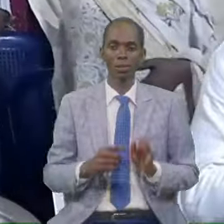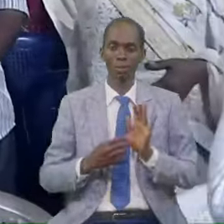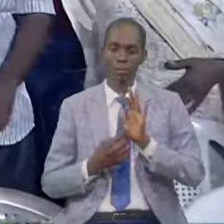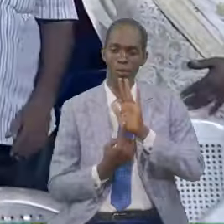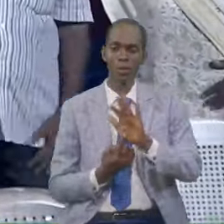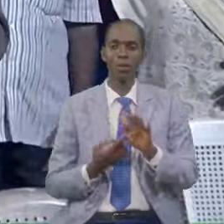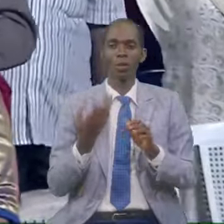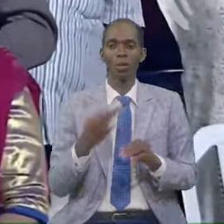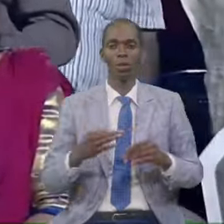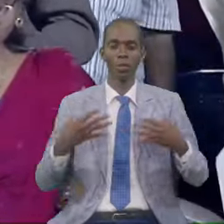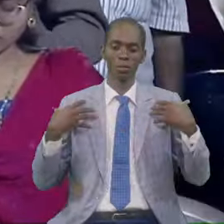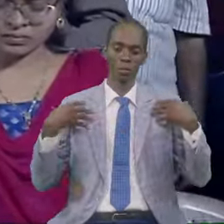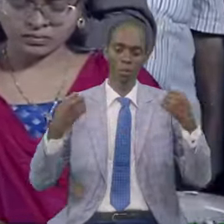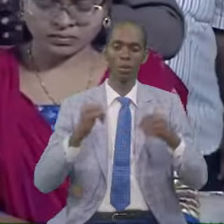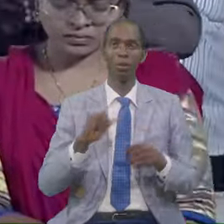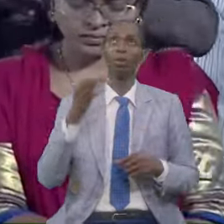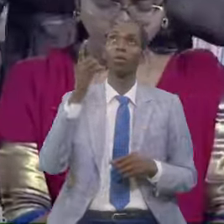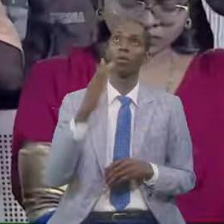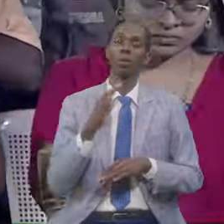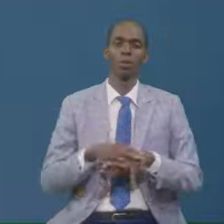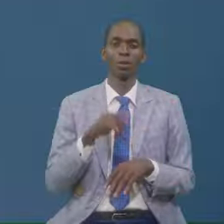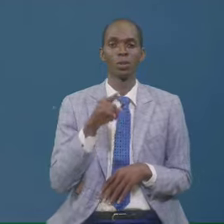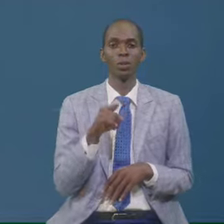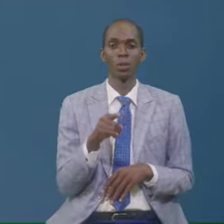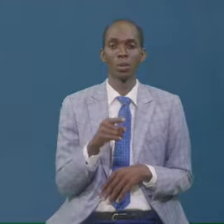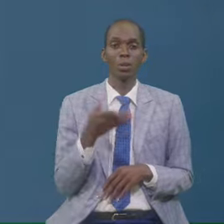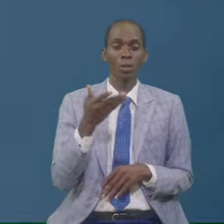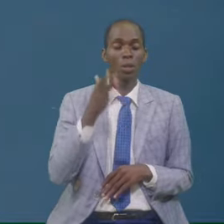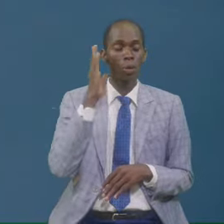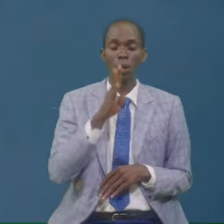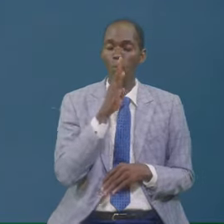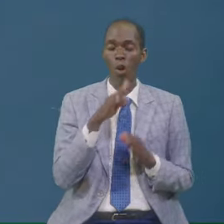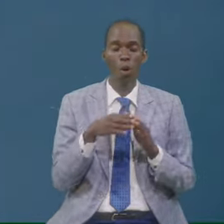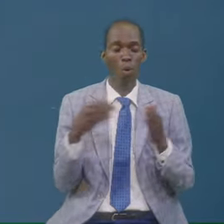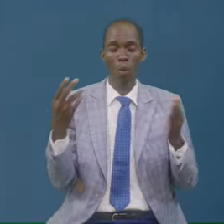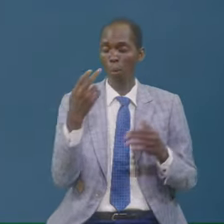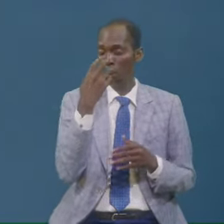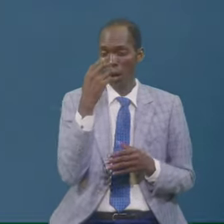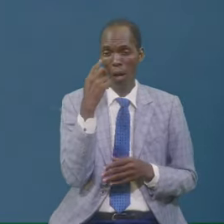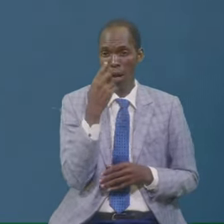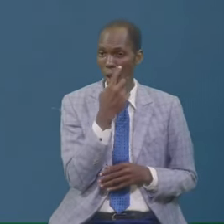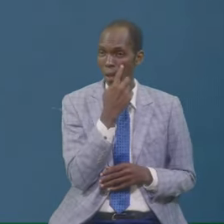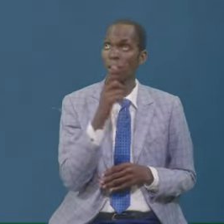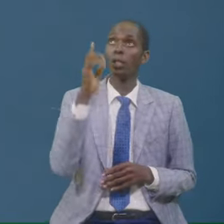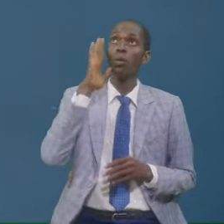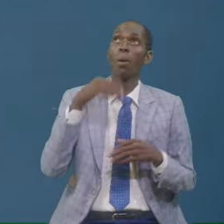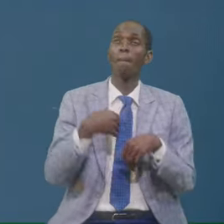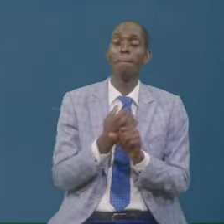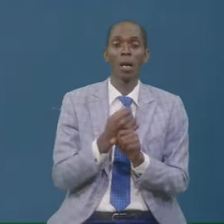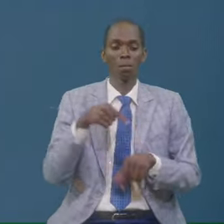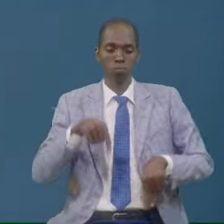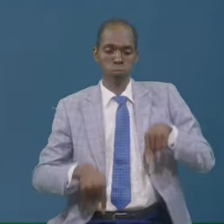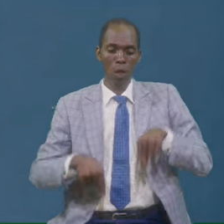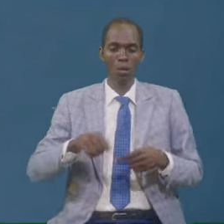ప్రత్యక్షతను గమనించుకోండి. Open blind eyes, ఆయన గుండి నేత్రాలు తెరవజేస్తారు. Make the lame to rise and walk,